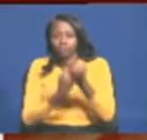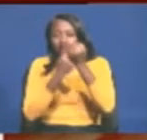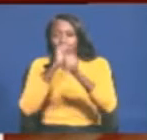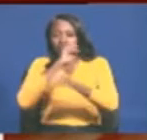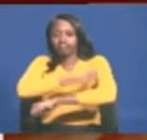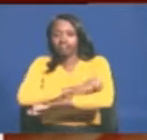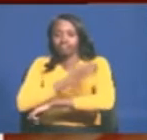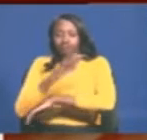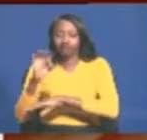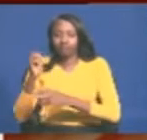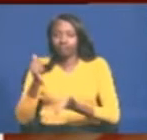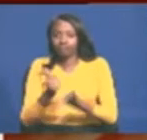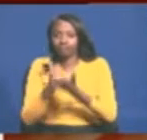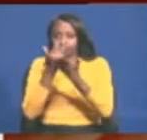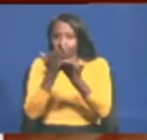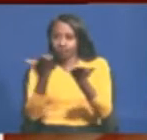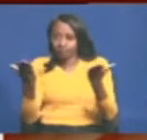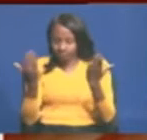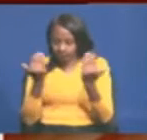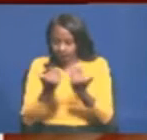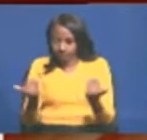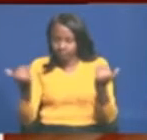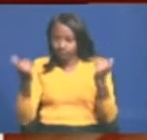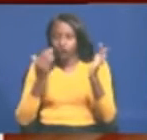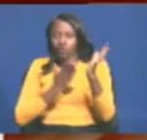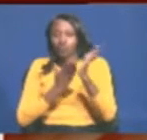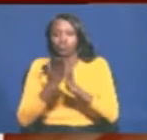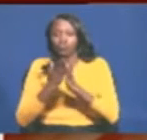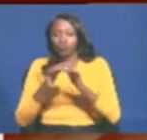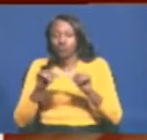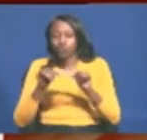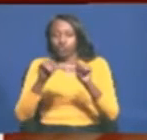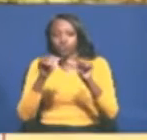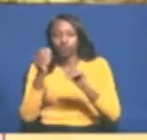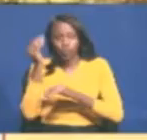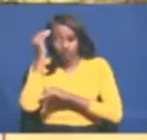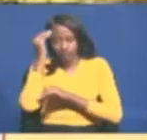mbinu za kuwasaidia wanafunzi kama hao ili waweze kuendelea na masomo yao.